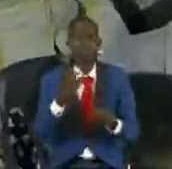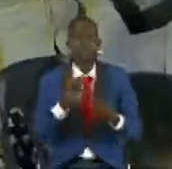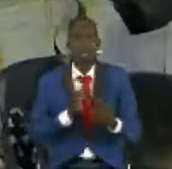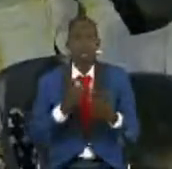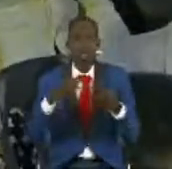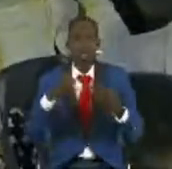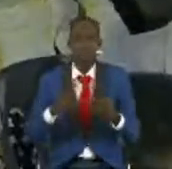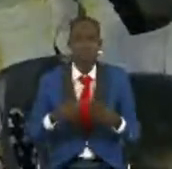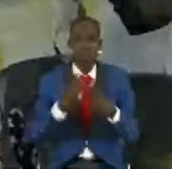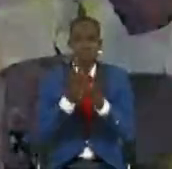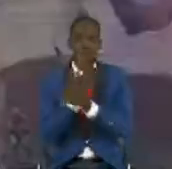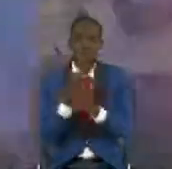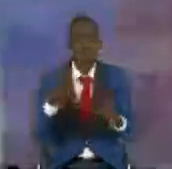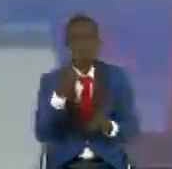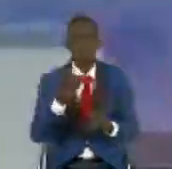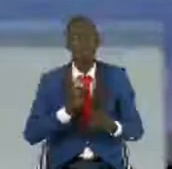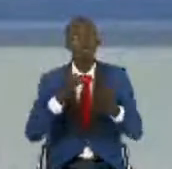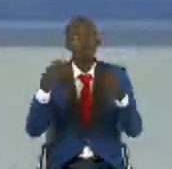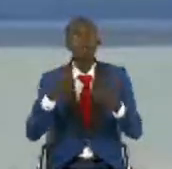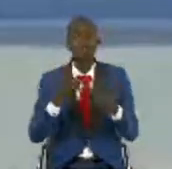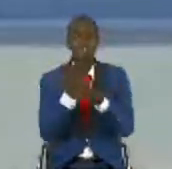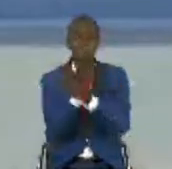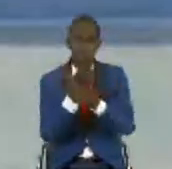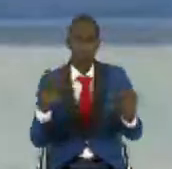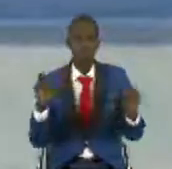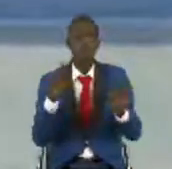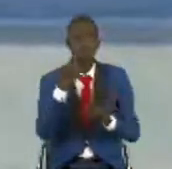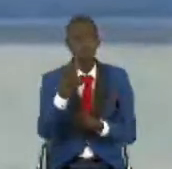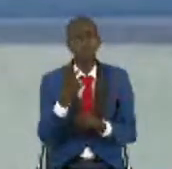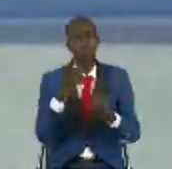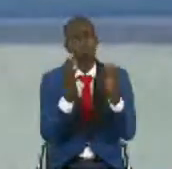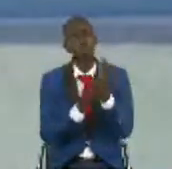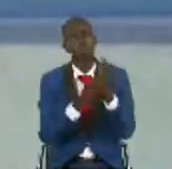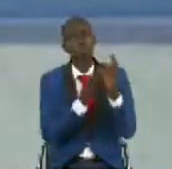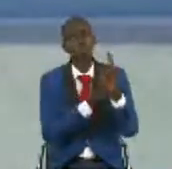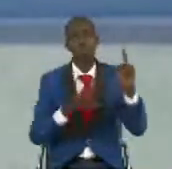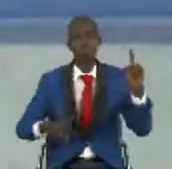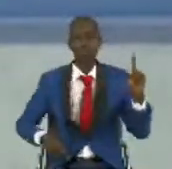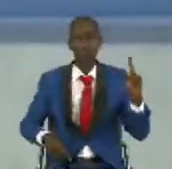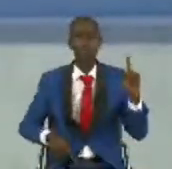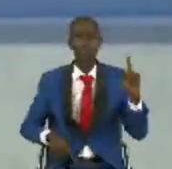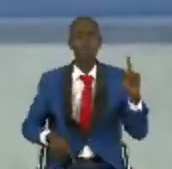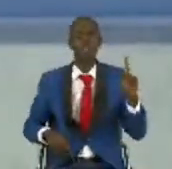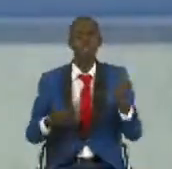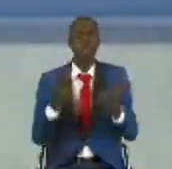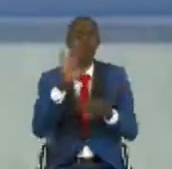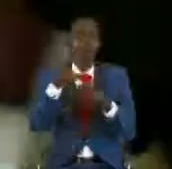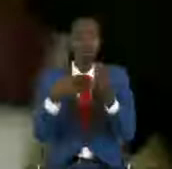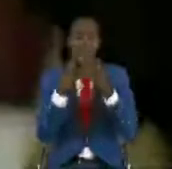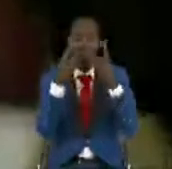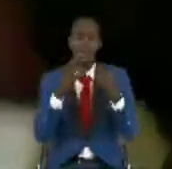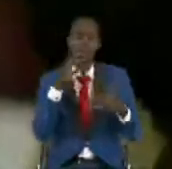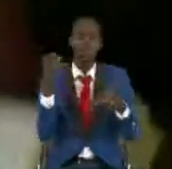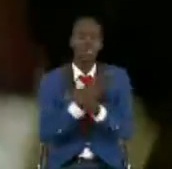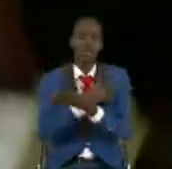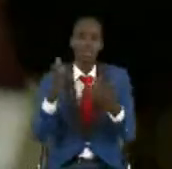te secourir. Ce soir, je viens te racheter. Gloire à Dieu, toutes ces larmes sont effacées au nom